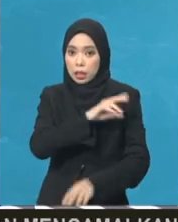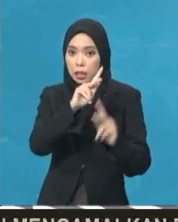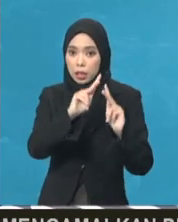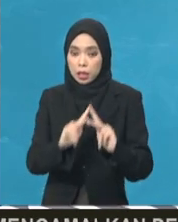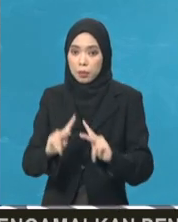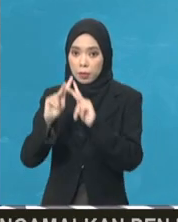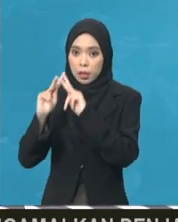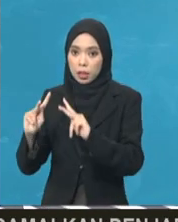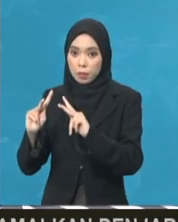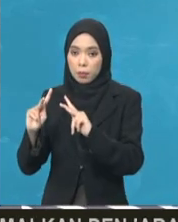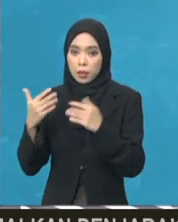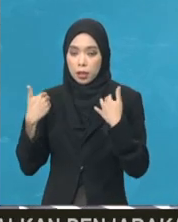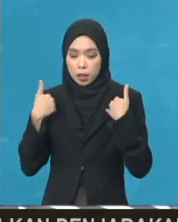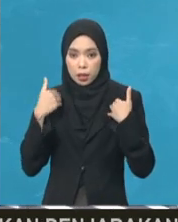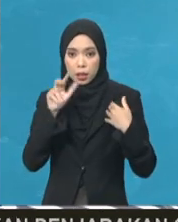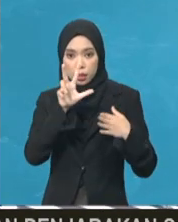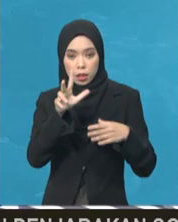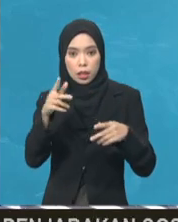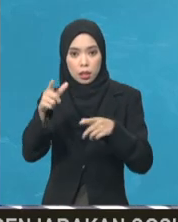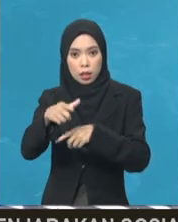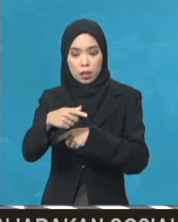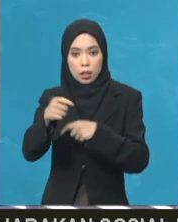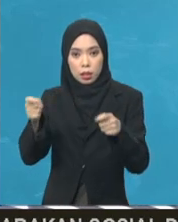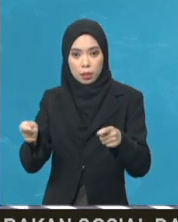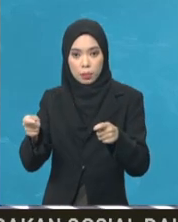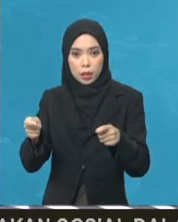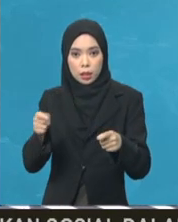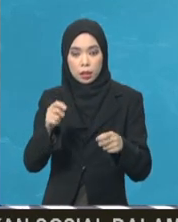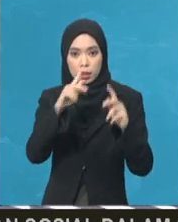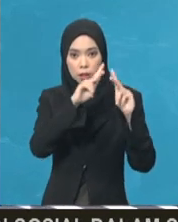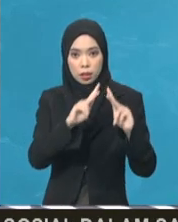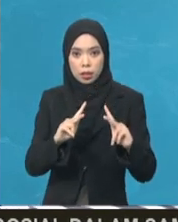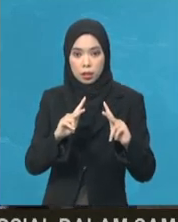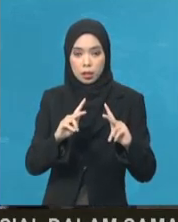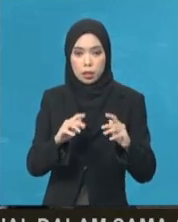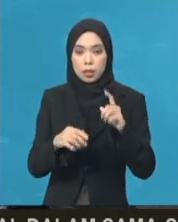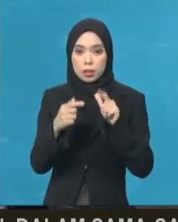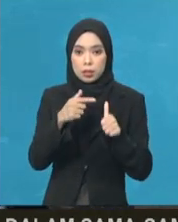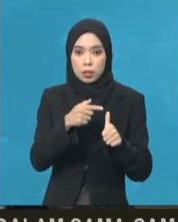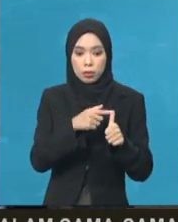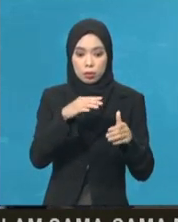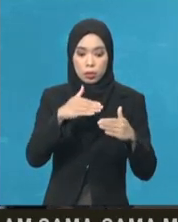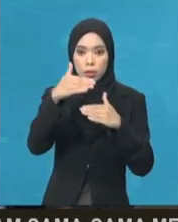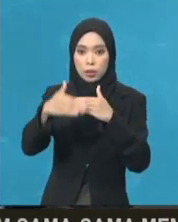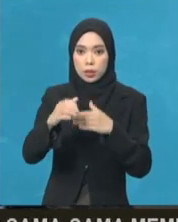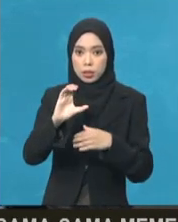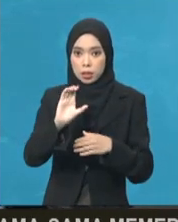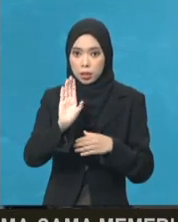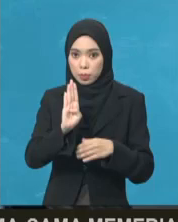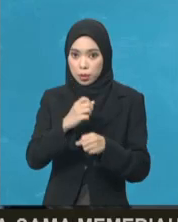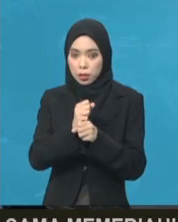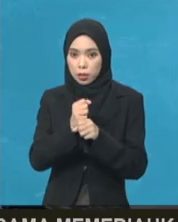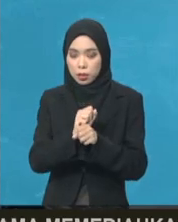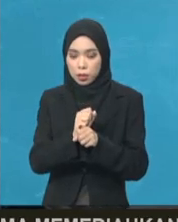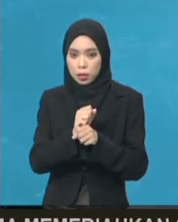so ada tiga lokasi stategis unik satu di depan Coffee Bean Bandar yang kedua di